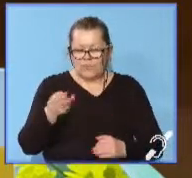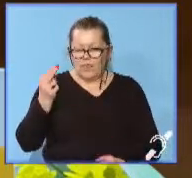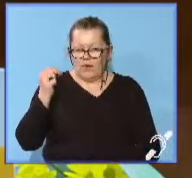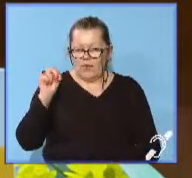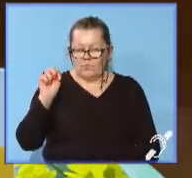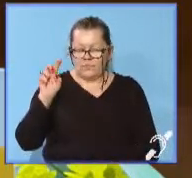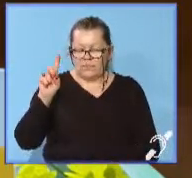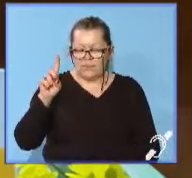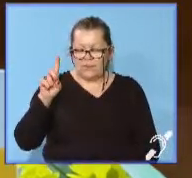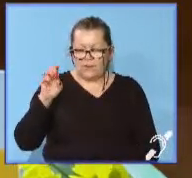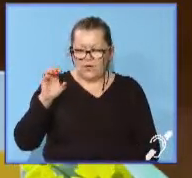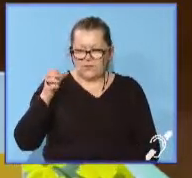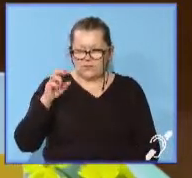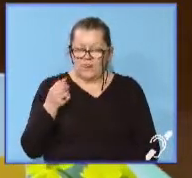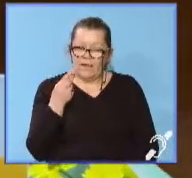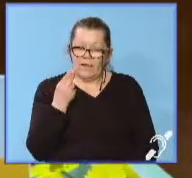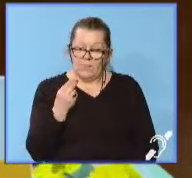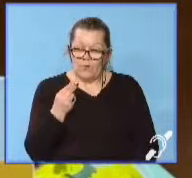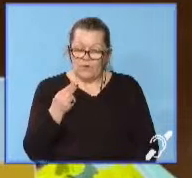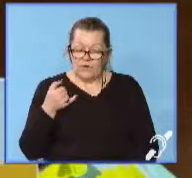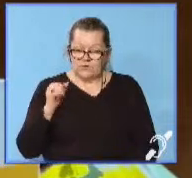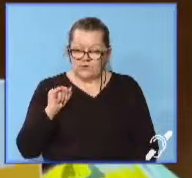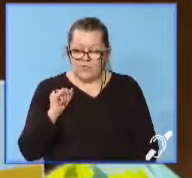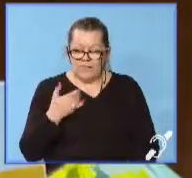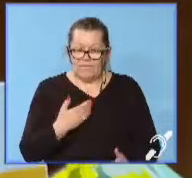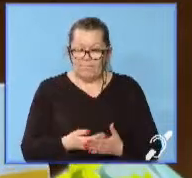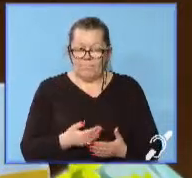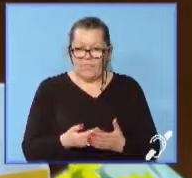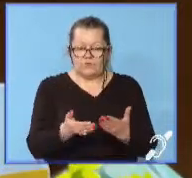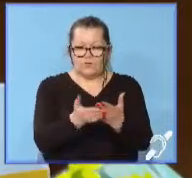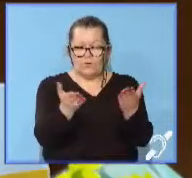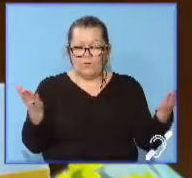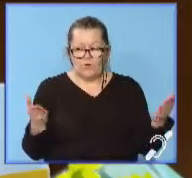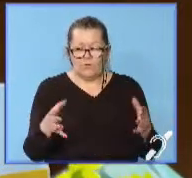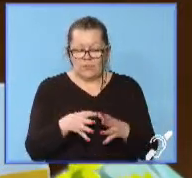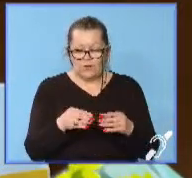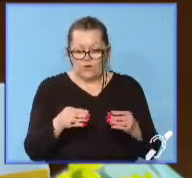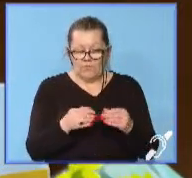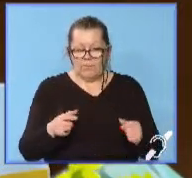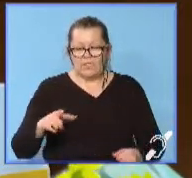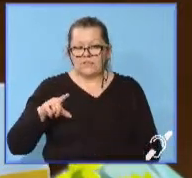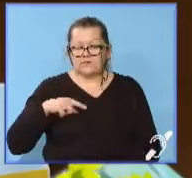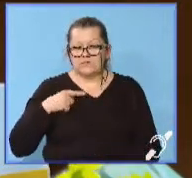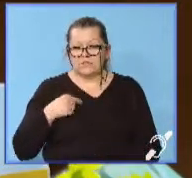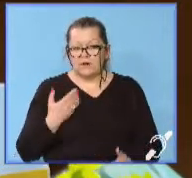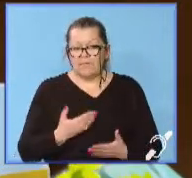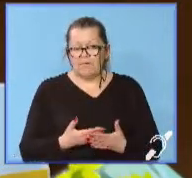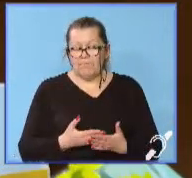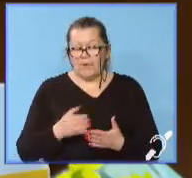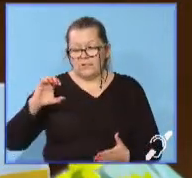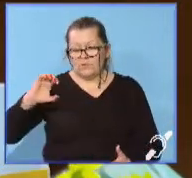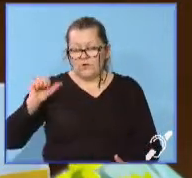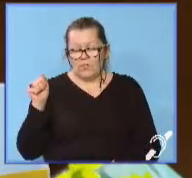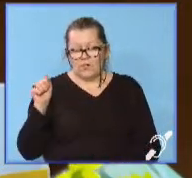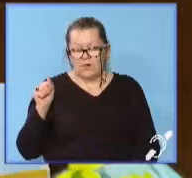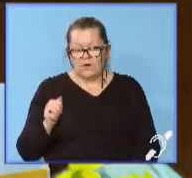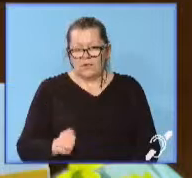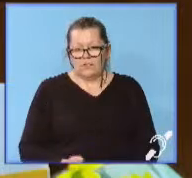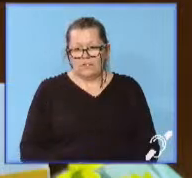utilă și pentru publicul român în special pentru cel Tânăr pentru că este